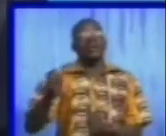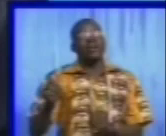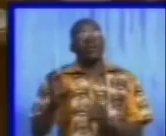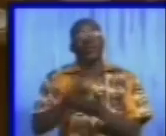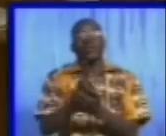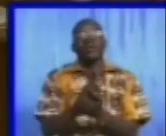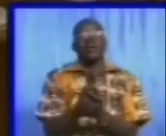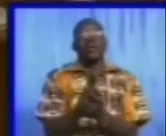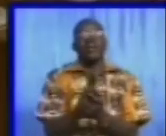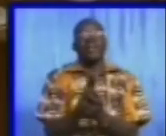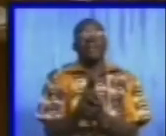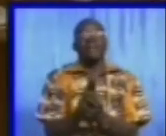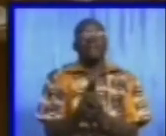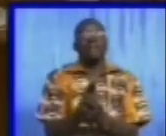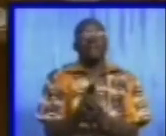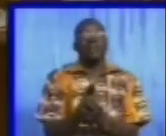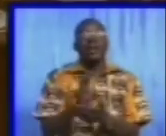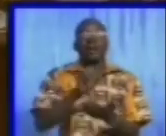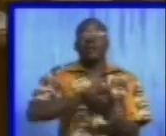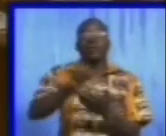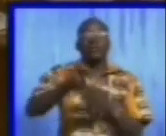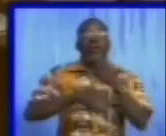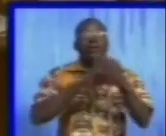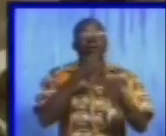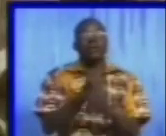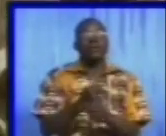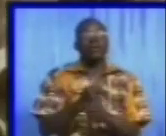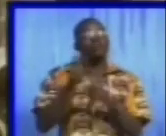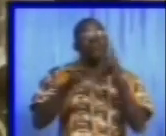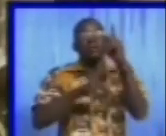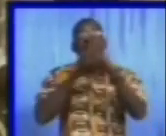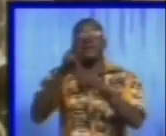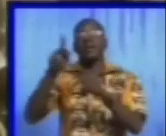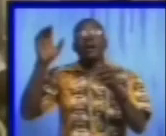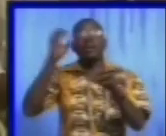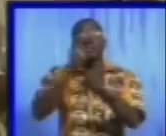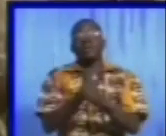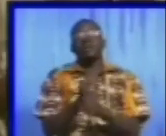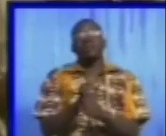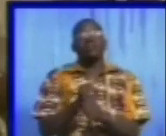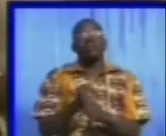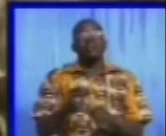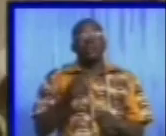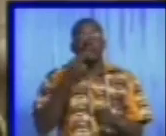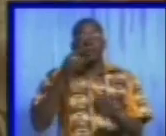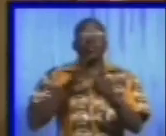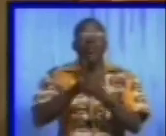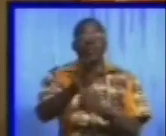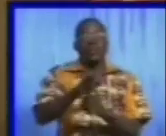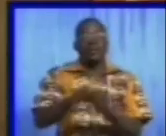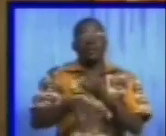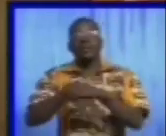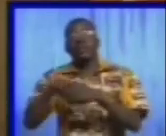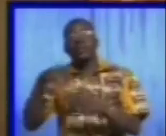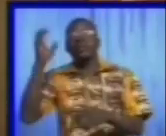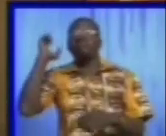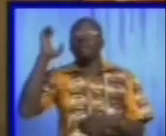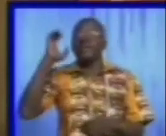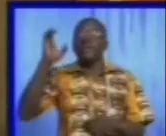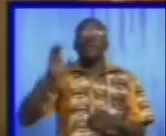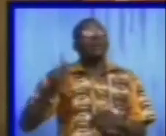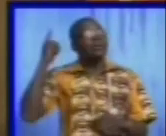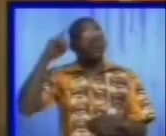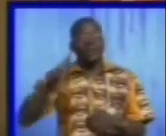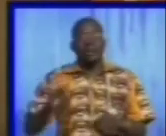Parkouda. La 10e édition de la Semaine nationale de la citoyenneté CENAC a tenu ses promesses. C'est ce qui ressort de cette conférence de presse animée